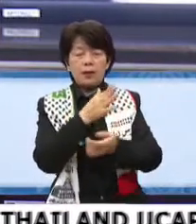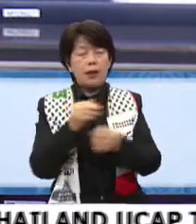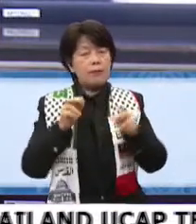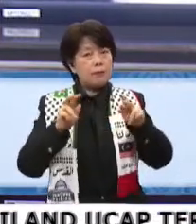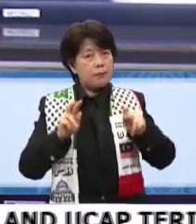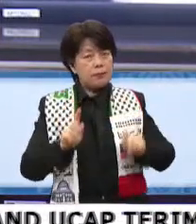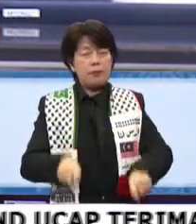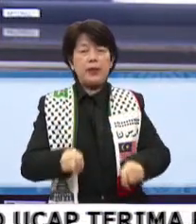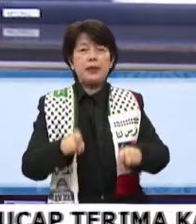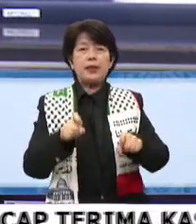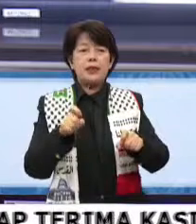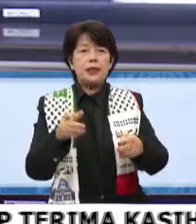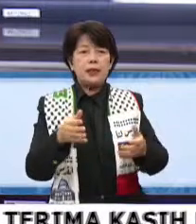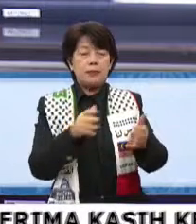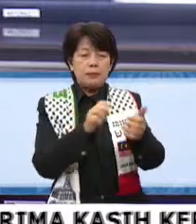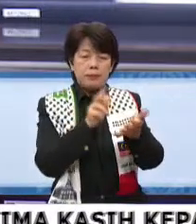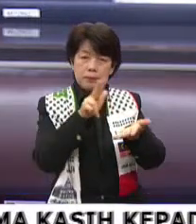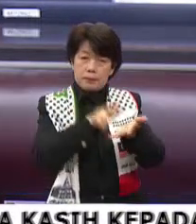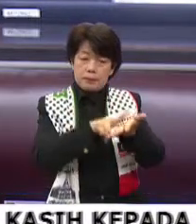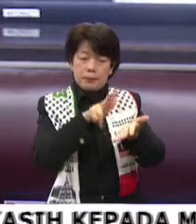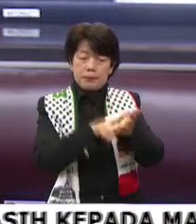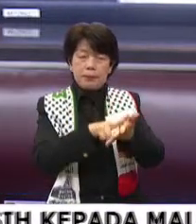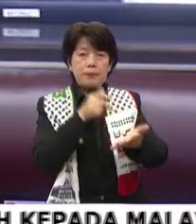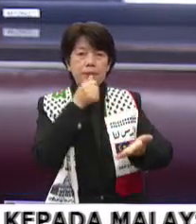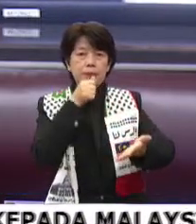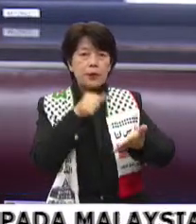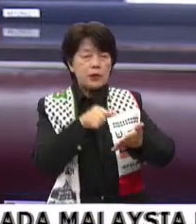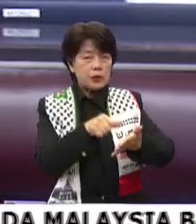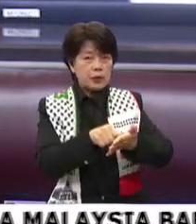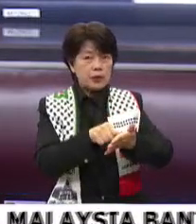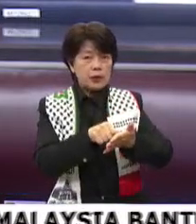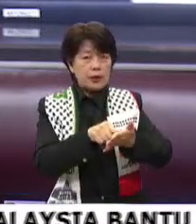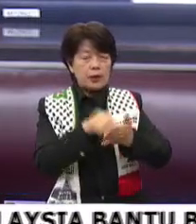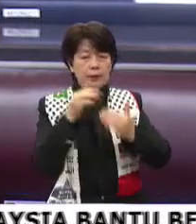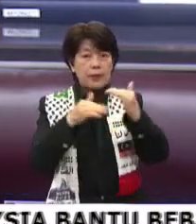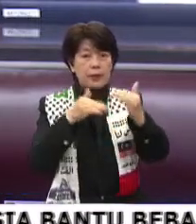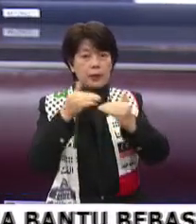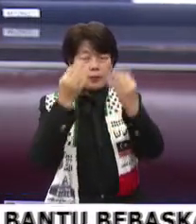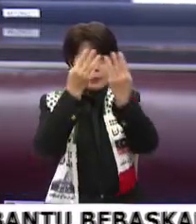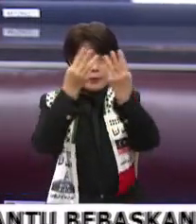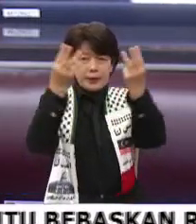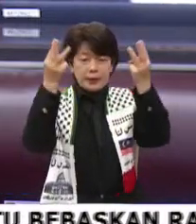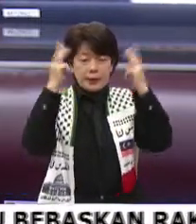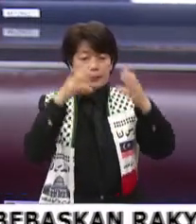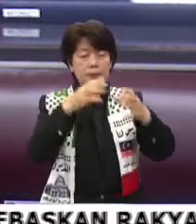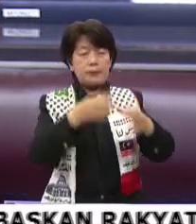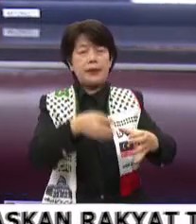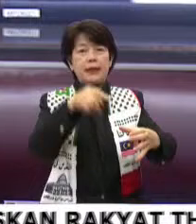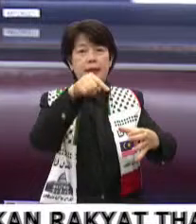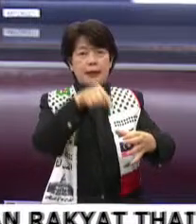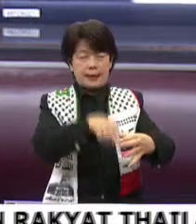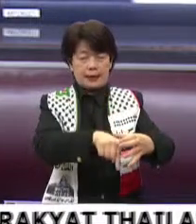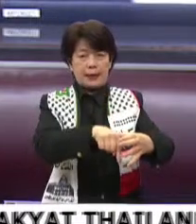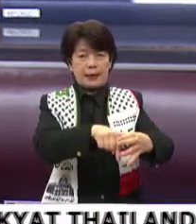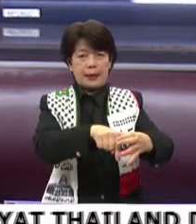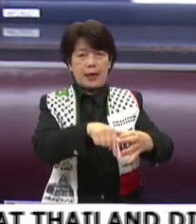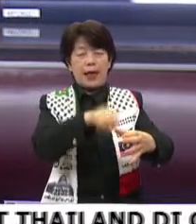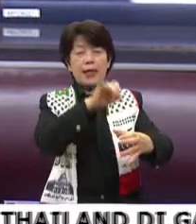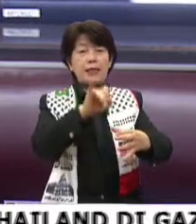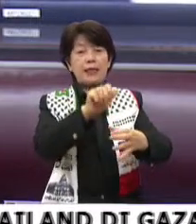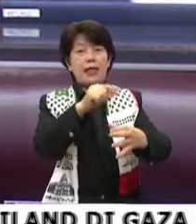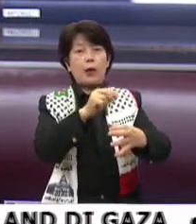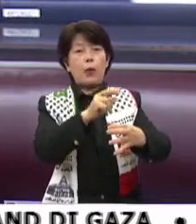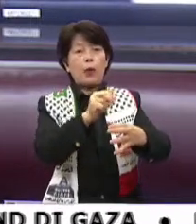mempunyai surat pengesahan daripada jabatan kemajuan orang asli Jak sebagai